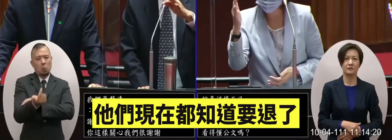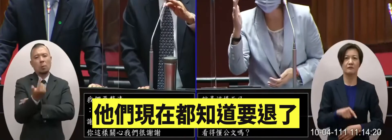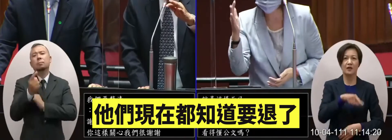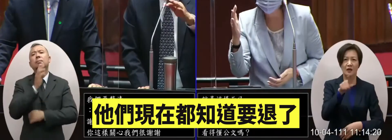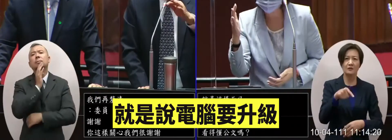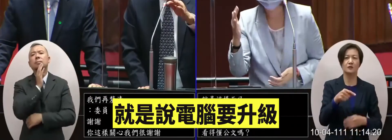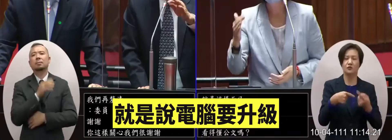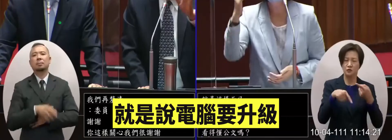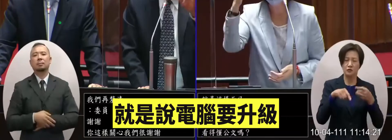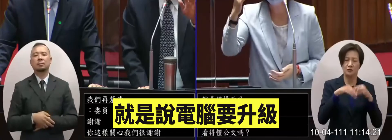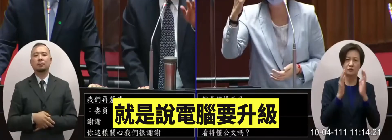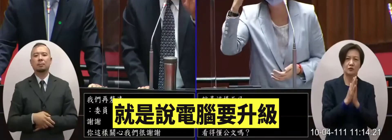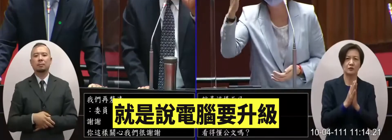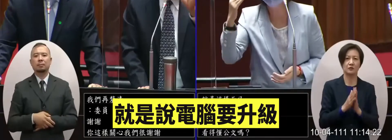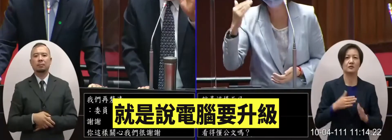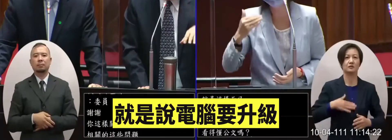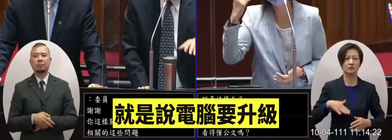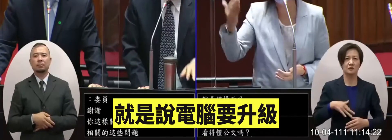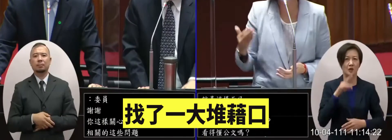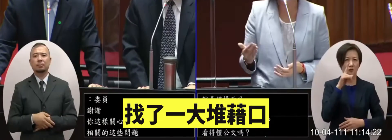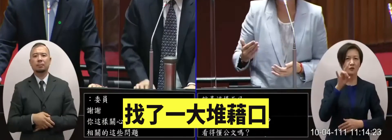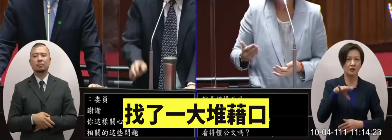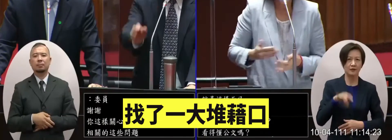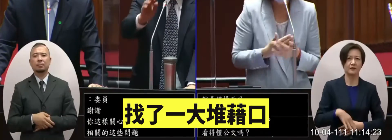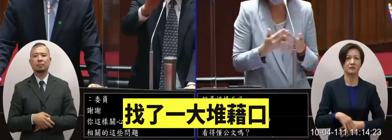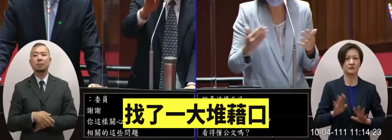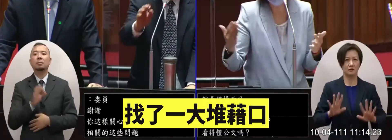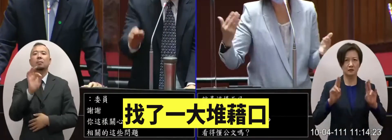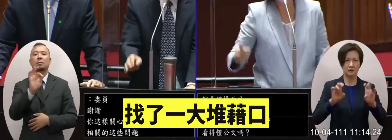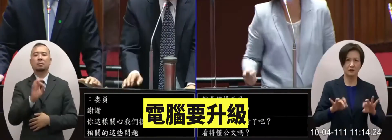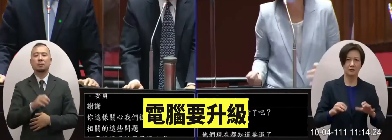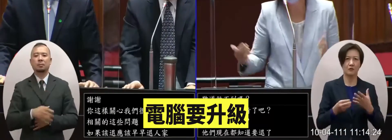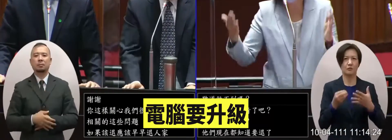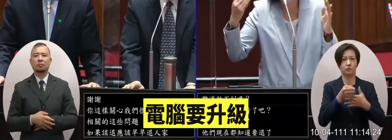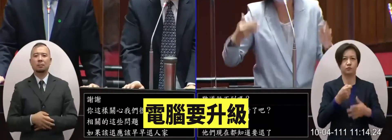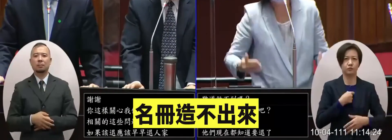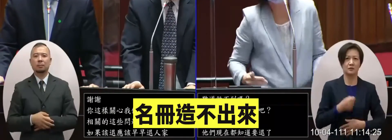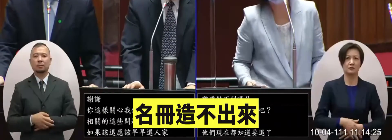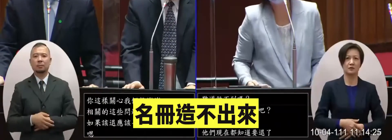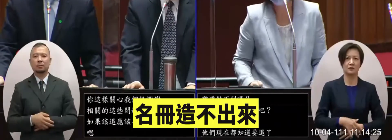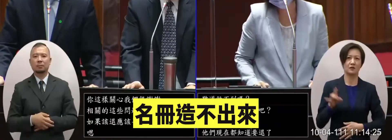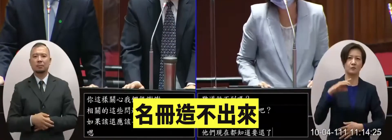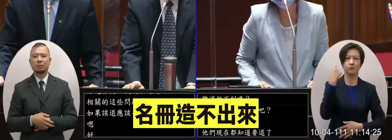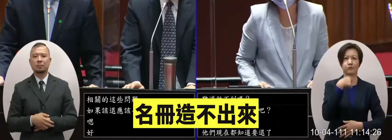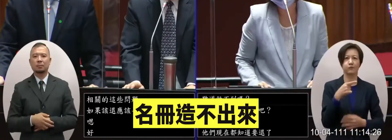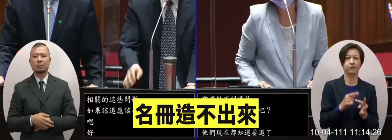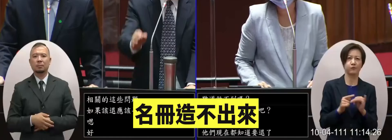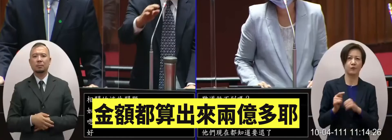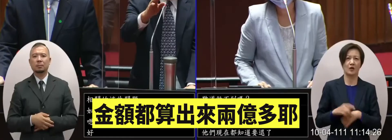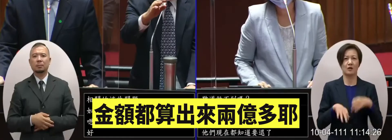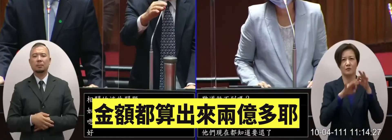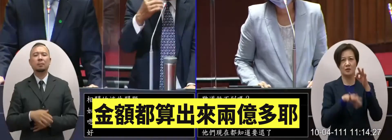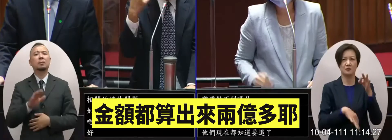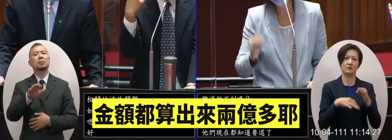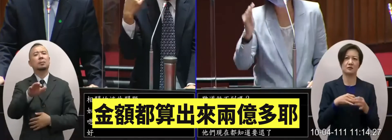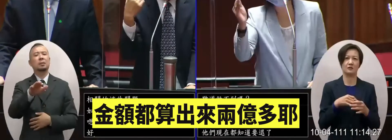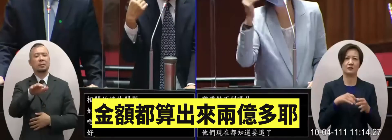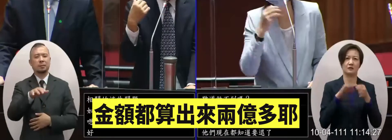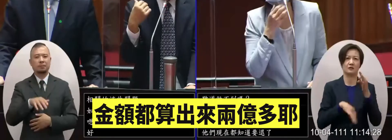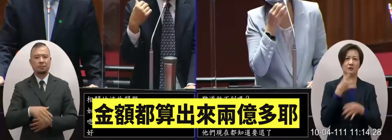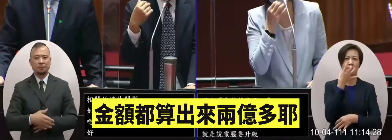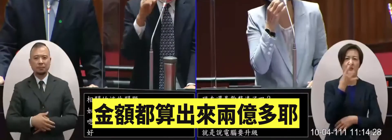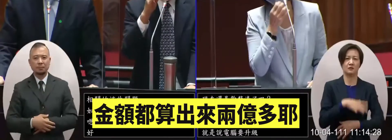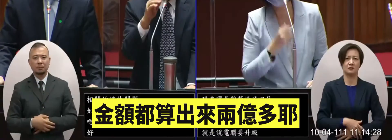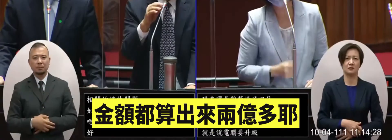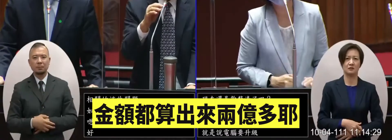们现在都知道要退了，就是说电脑要升级， 好， 找了一大堆借口，电脑要升级，名册造不出来。 这个我 金额